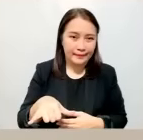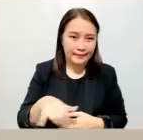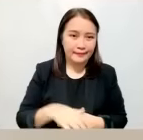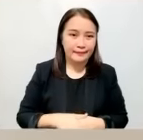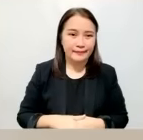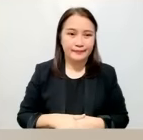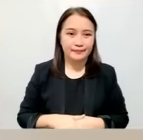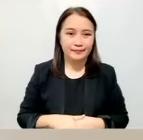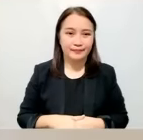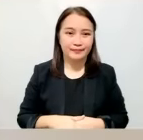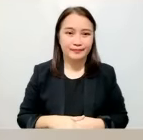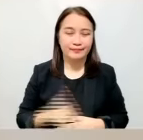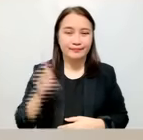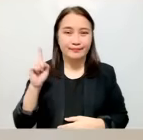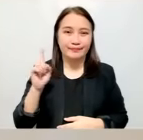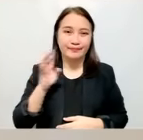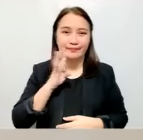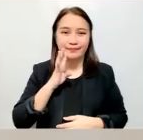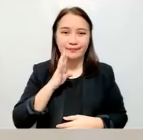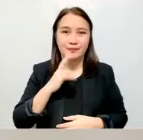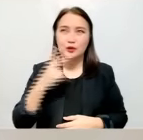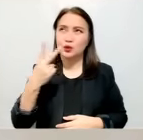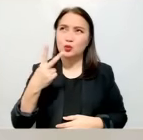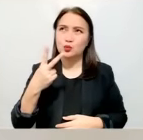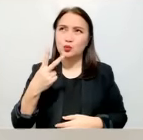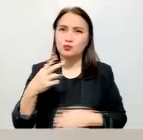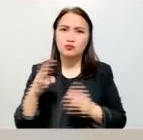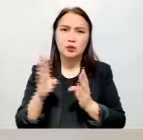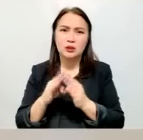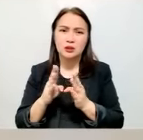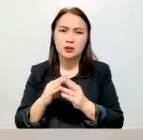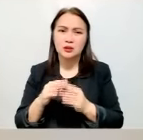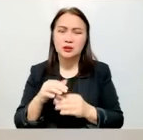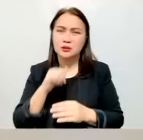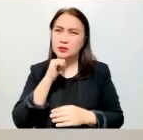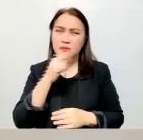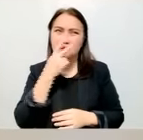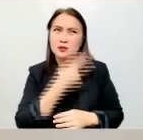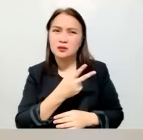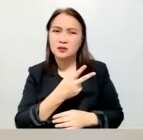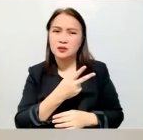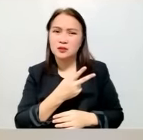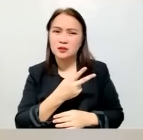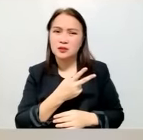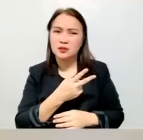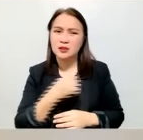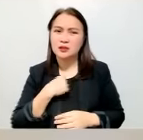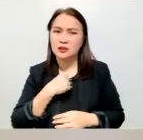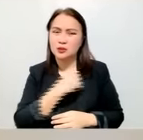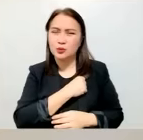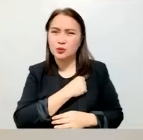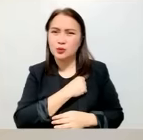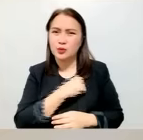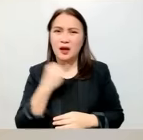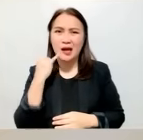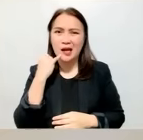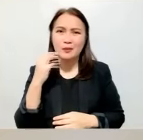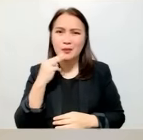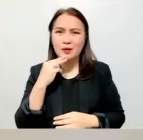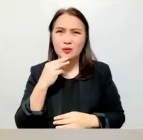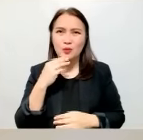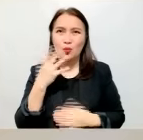two consecutive meeting, physically hindi ko nakita si Senator Marcos kasi nandun ako. Palagay ko kaya hindi niya alam kasi wala dun